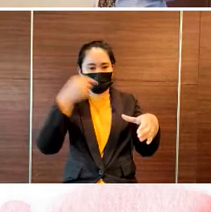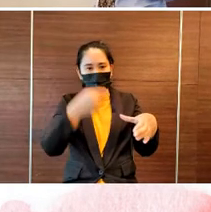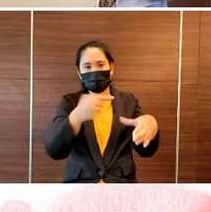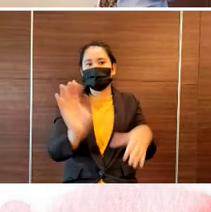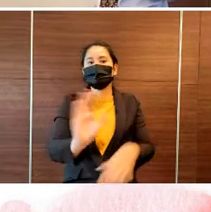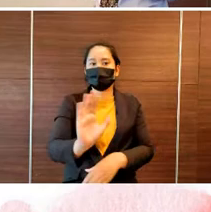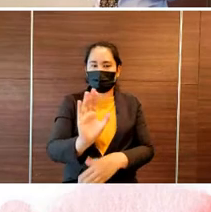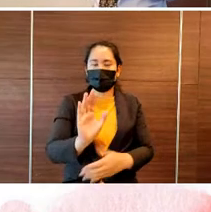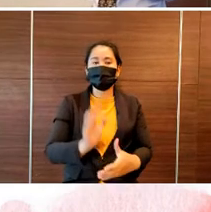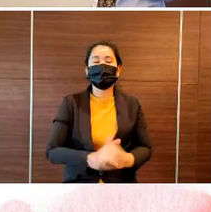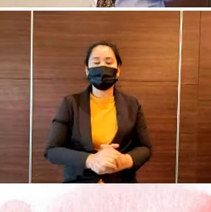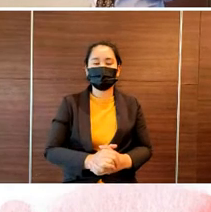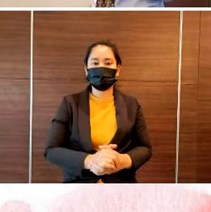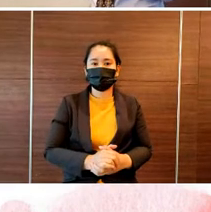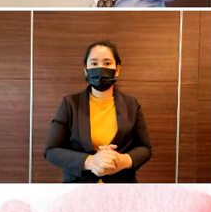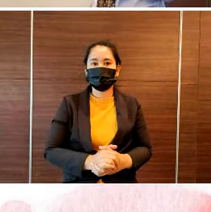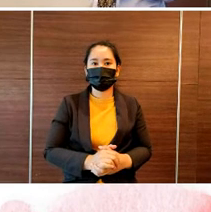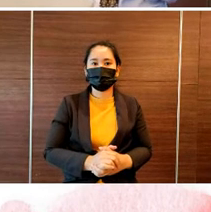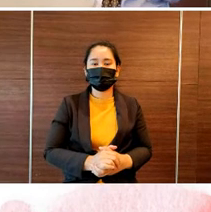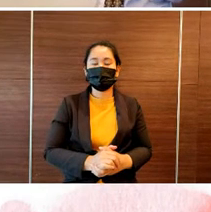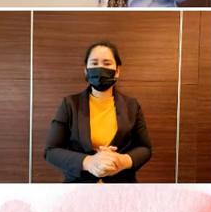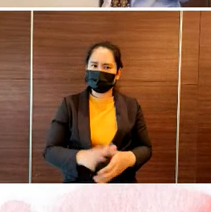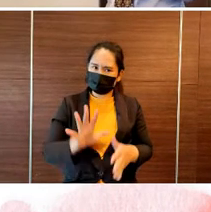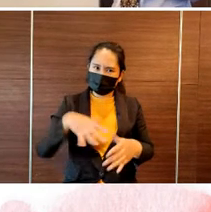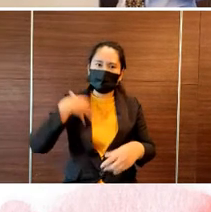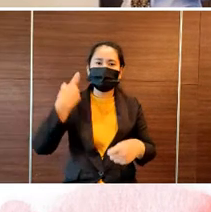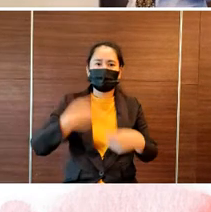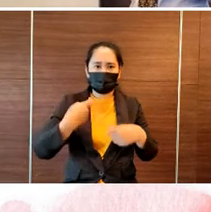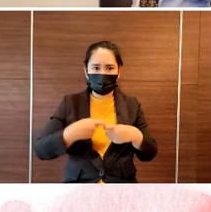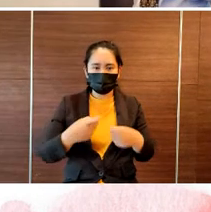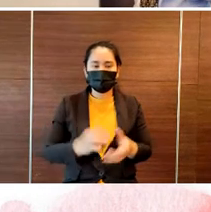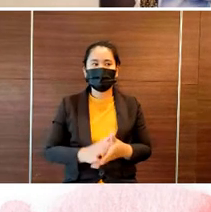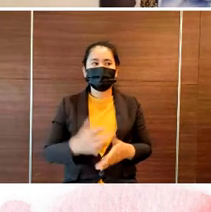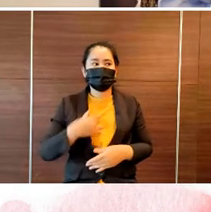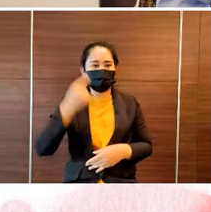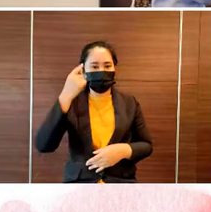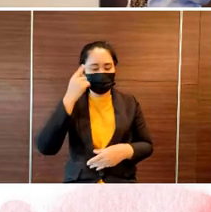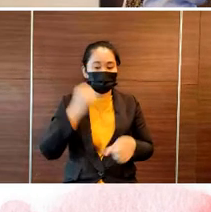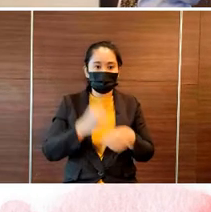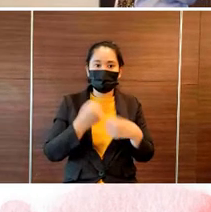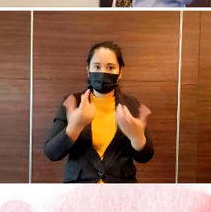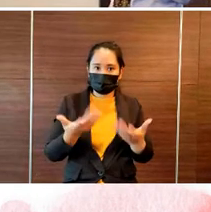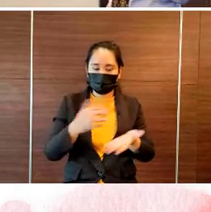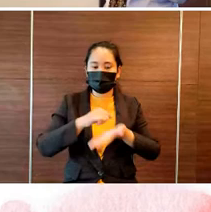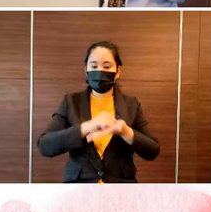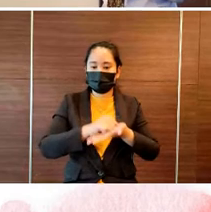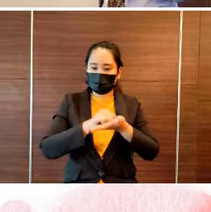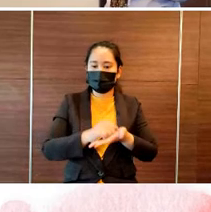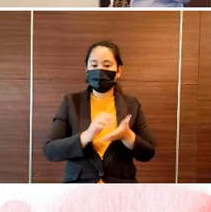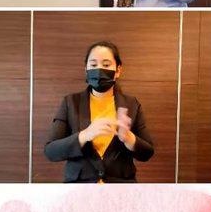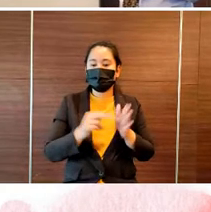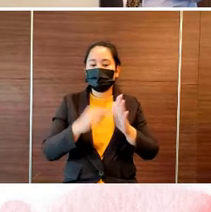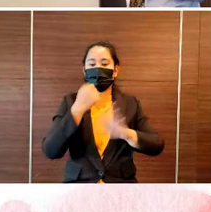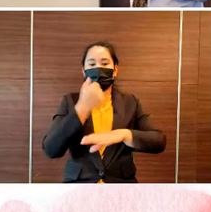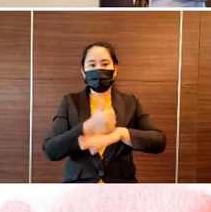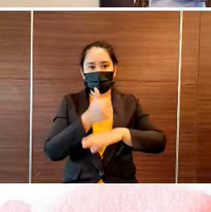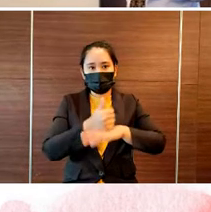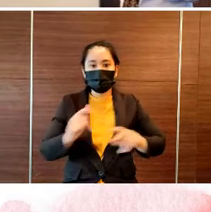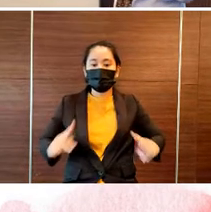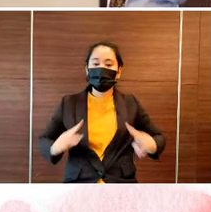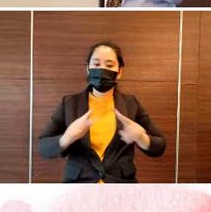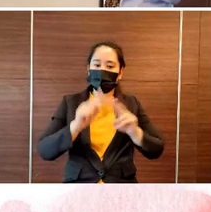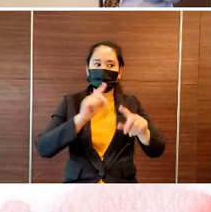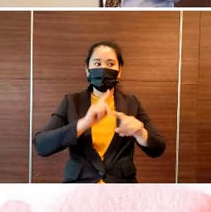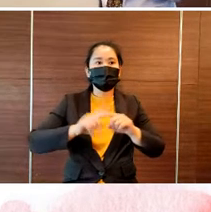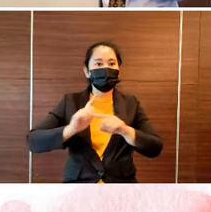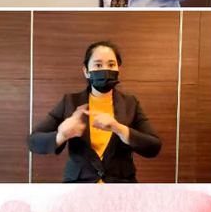ทนั้นๆนี่ยากนะนะทำไงนะรัฐนะซึ่งไม่ใช่รัฐมนตรีไม่ใช่อธิบดี